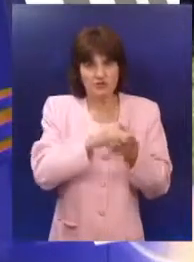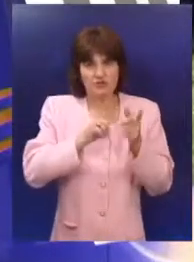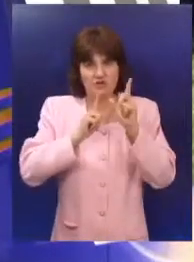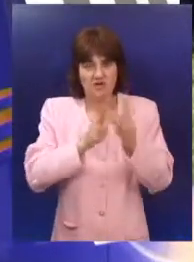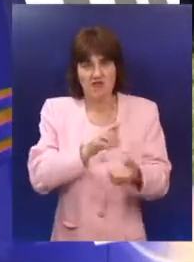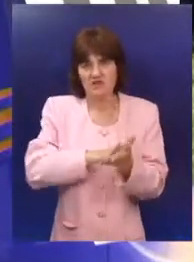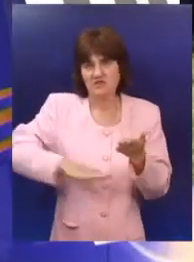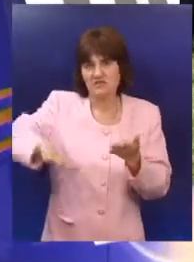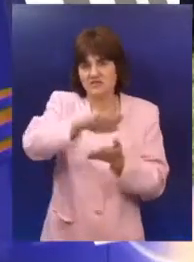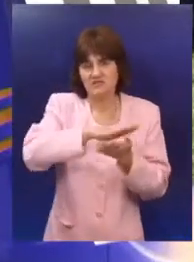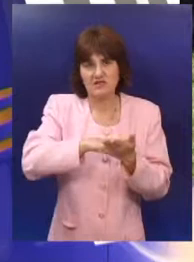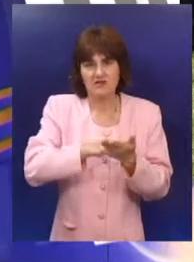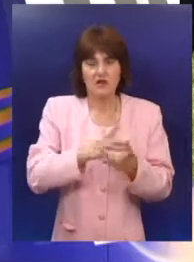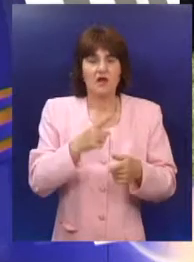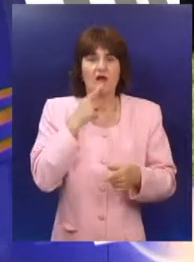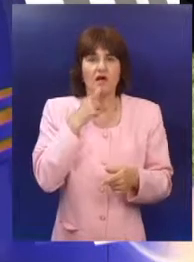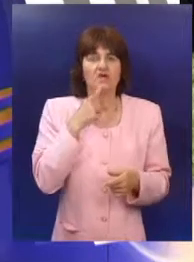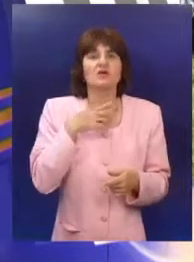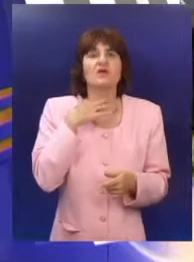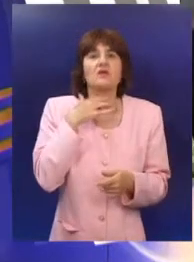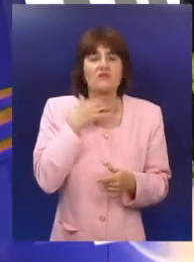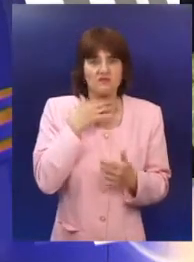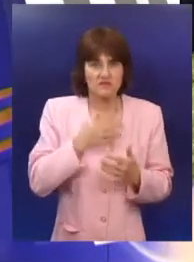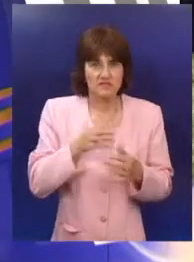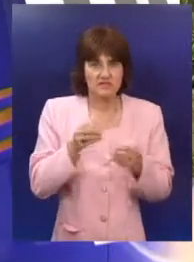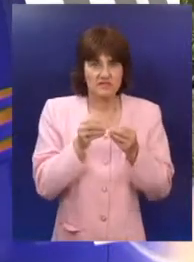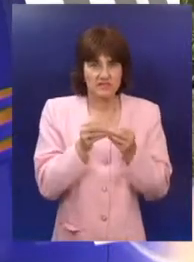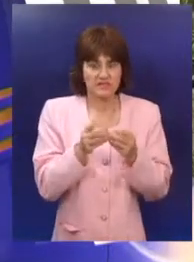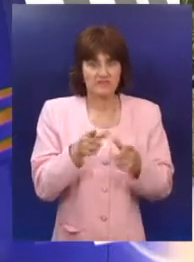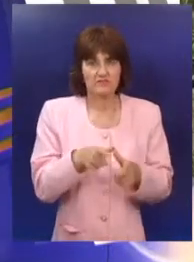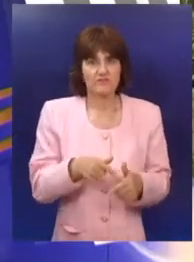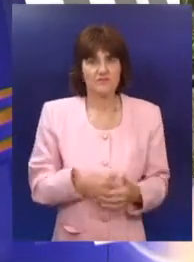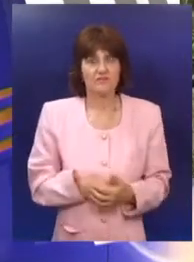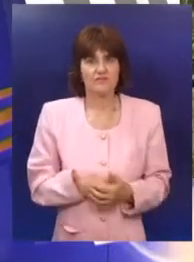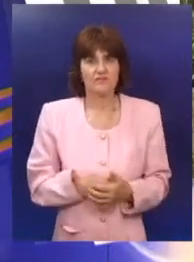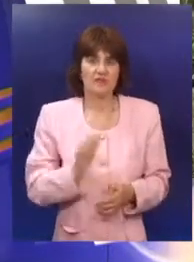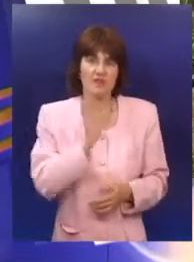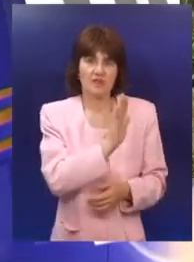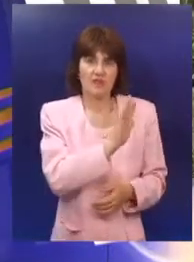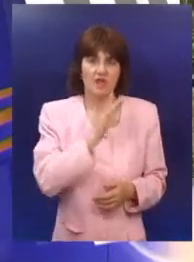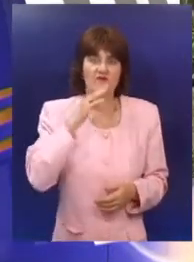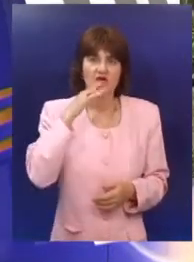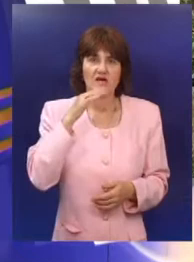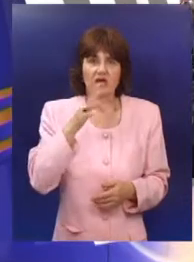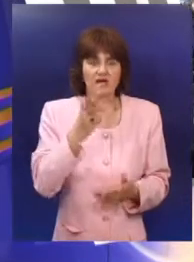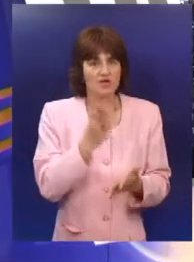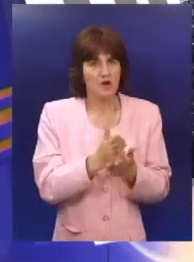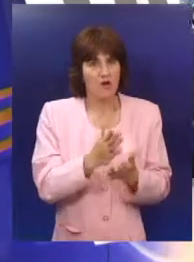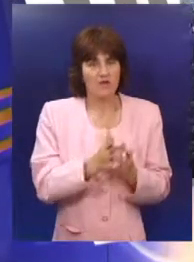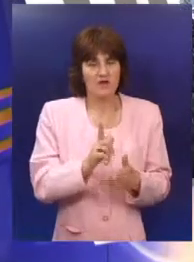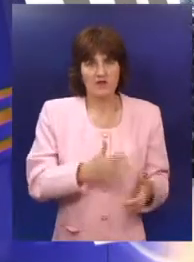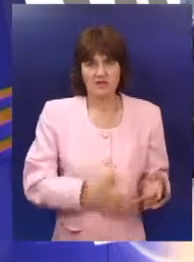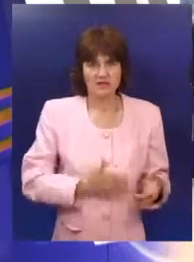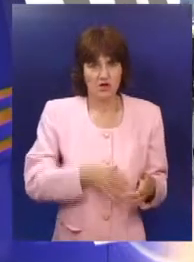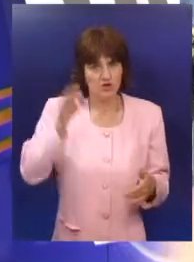evropske civilizacije, istakao je počasni predsjednik Jevrejske zajednice Srbije Aleksandar Nećak. Po njegovim rečima, monstruozan je